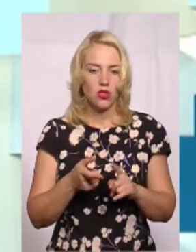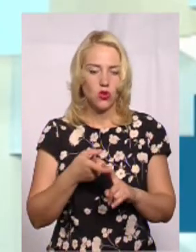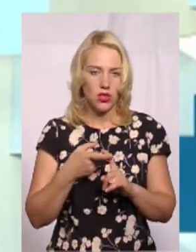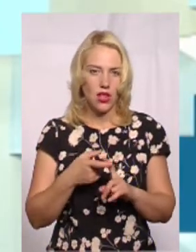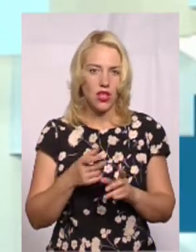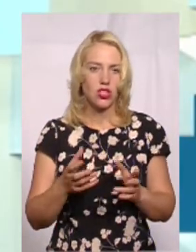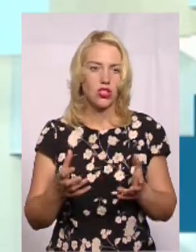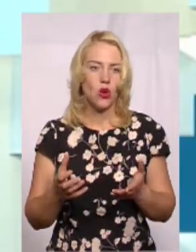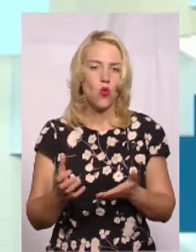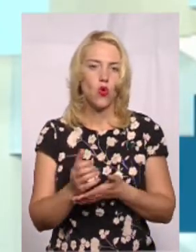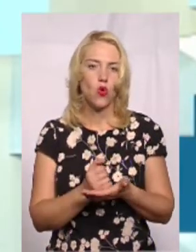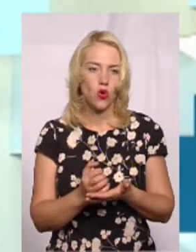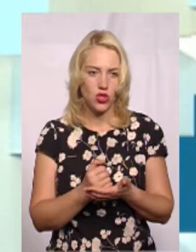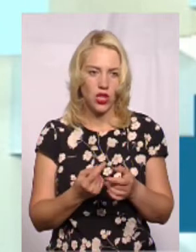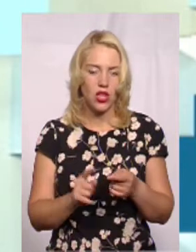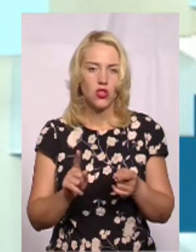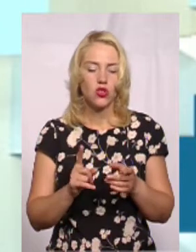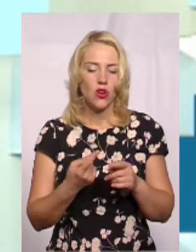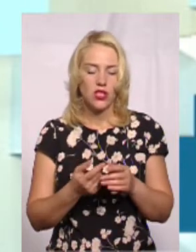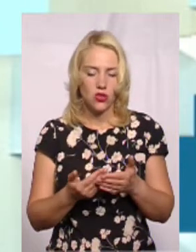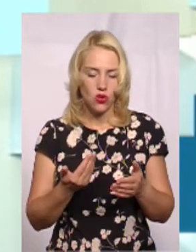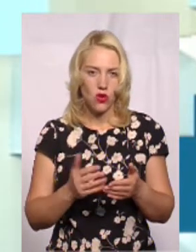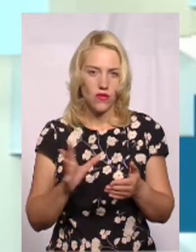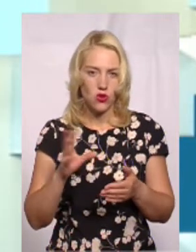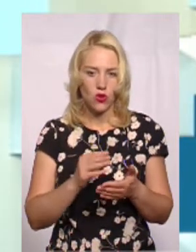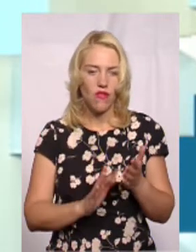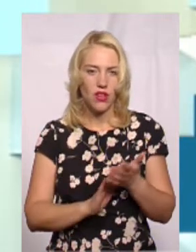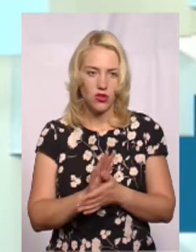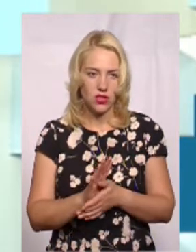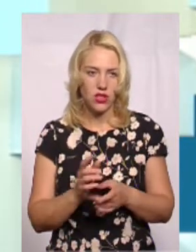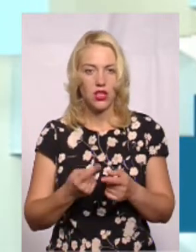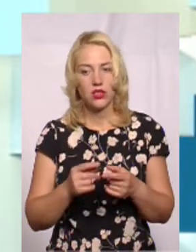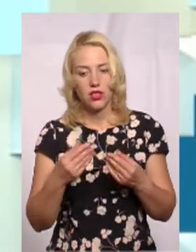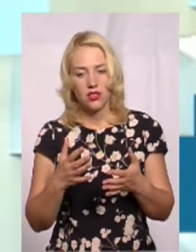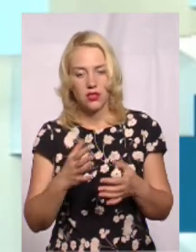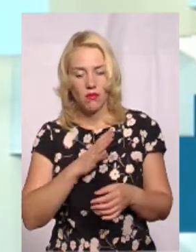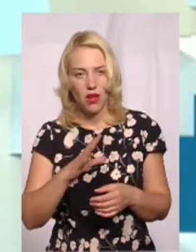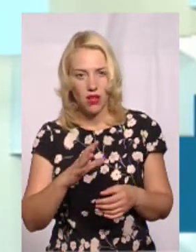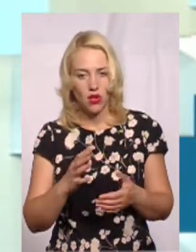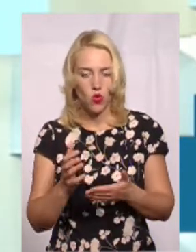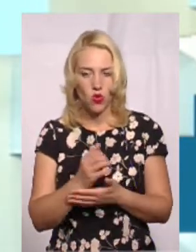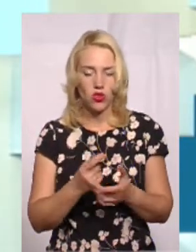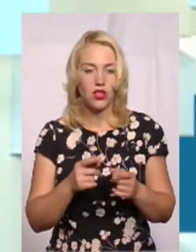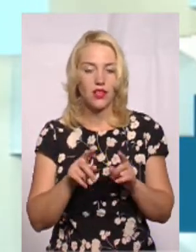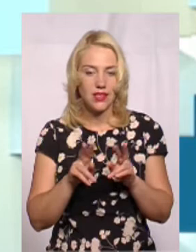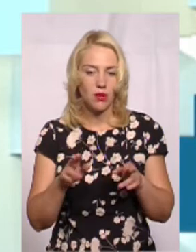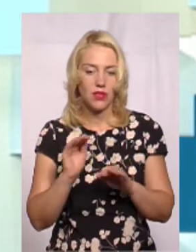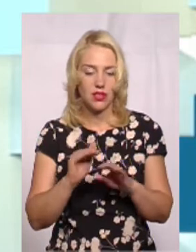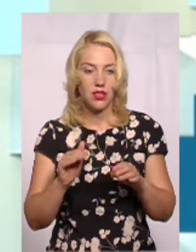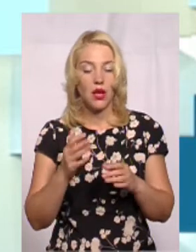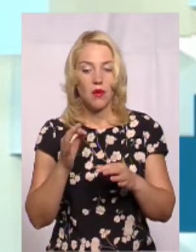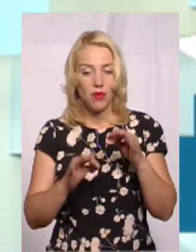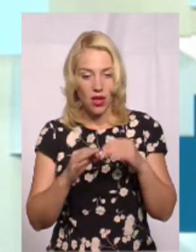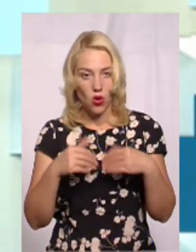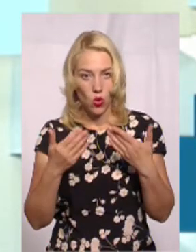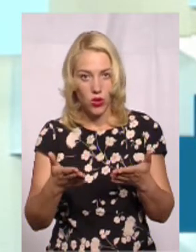Що з нього виросте, так? Чи воно зачахне, чи воно щось рідке дасть, чи дасть багатий врожай. Так само і діти. Тобто, от в них є природні задатки,